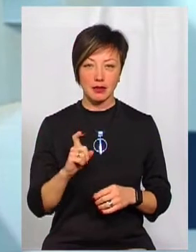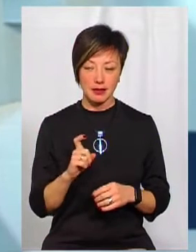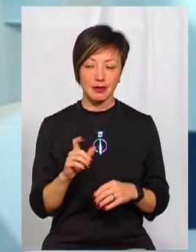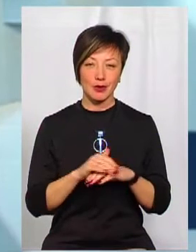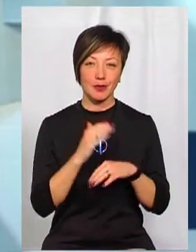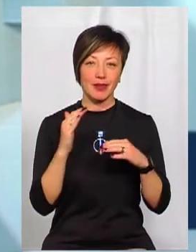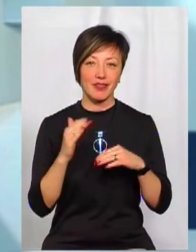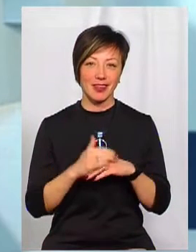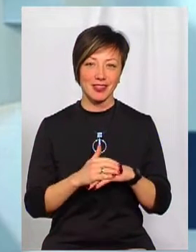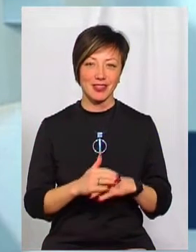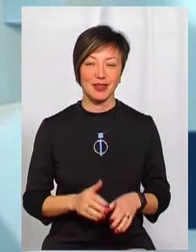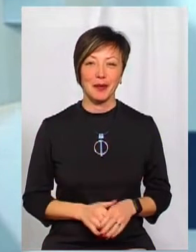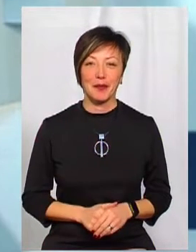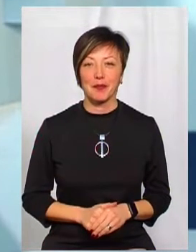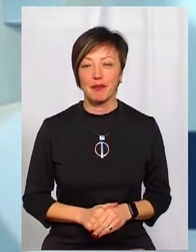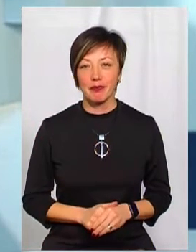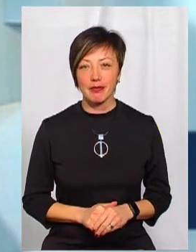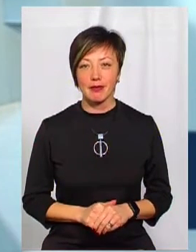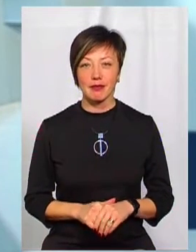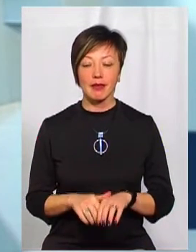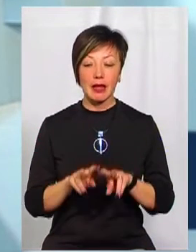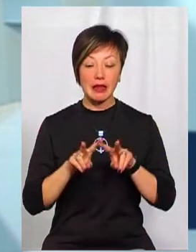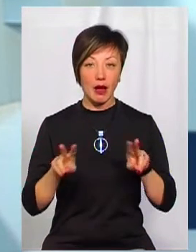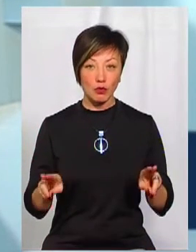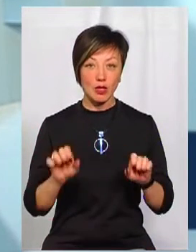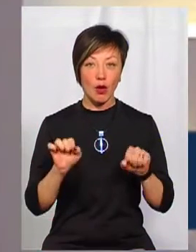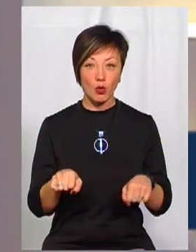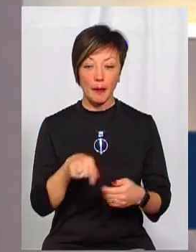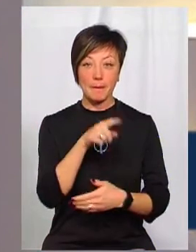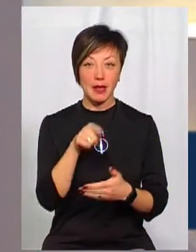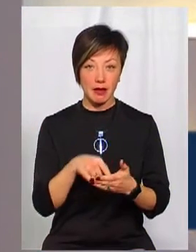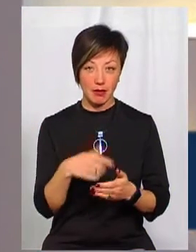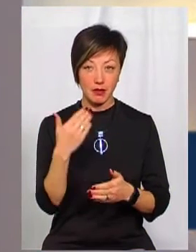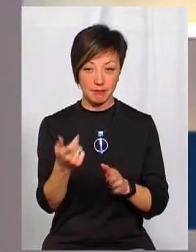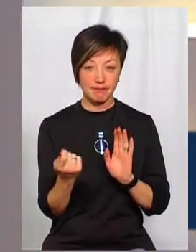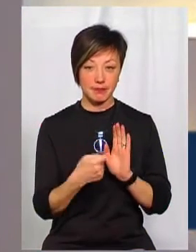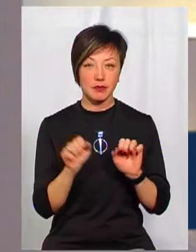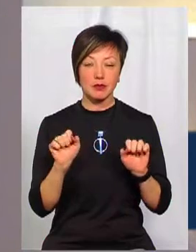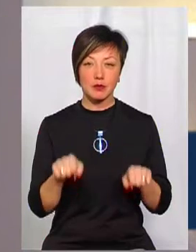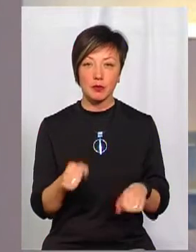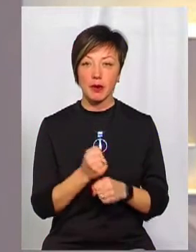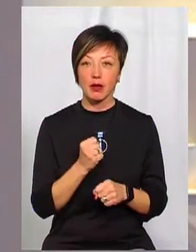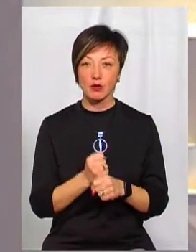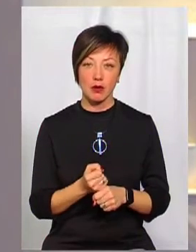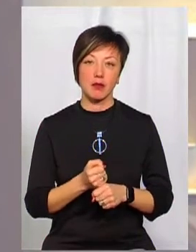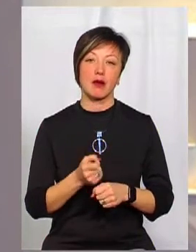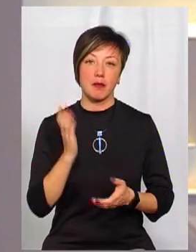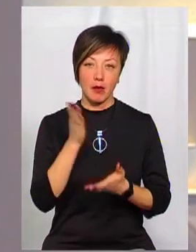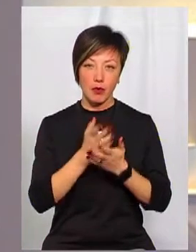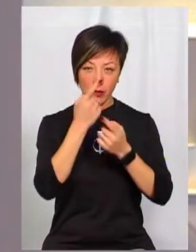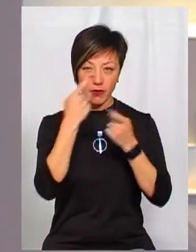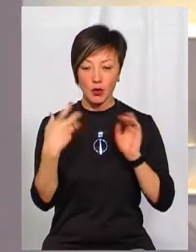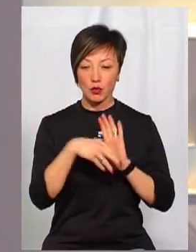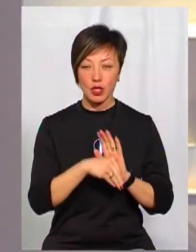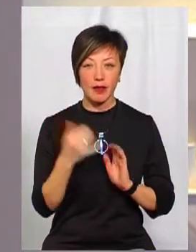Надольному. Добрий вечір. Добрий вечір. Таку ж нагоду поставити питання маєте і ви, шановні глядачі. Працюємо наживо, тож долучайтеся